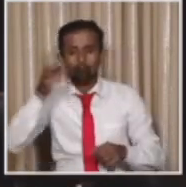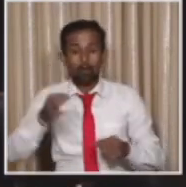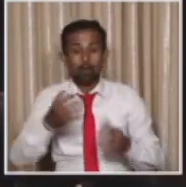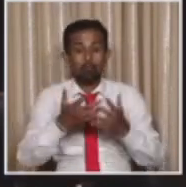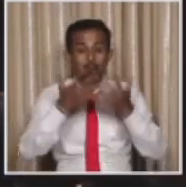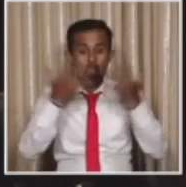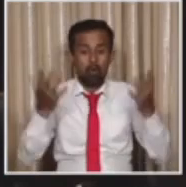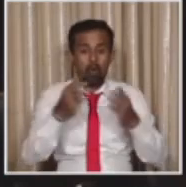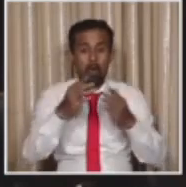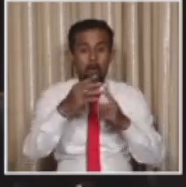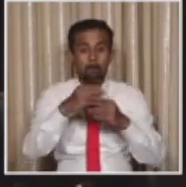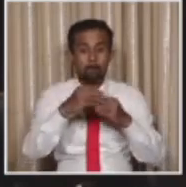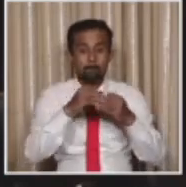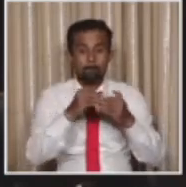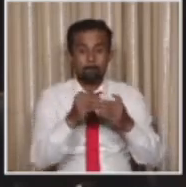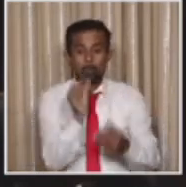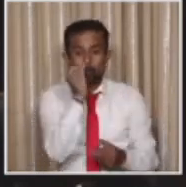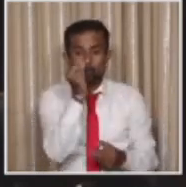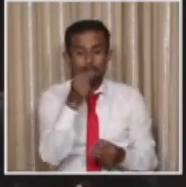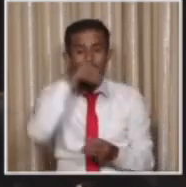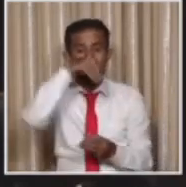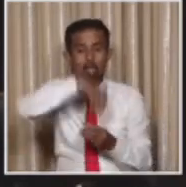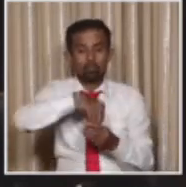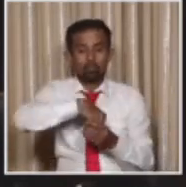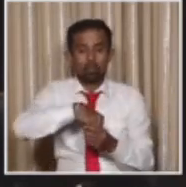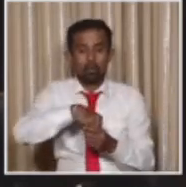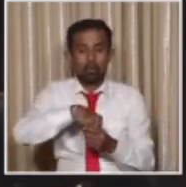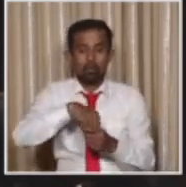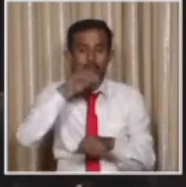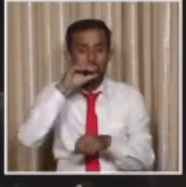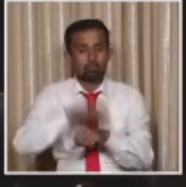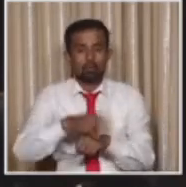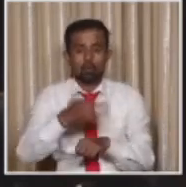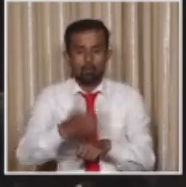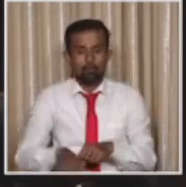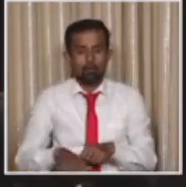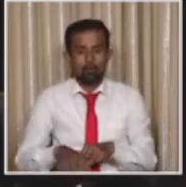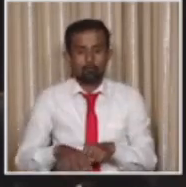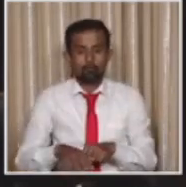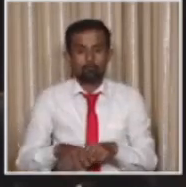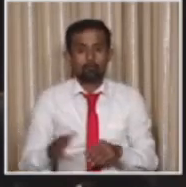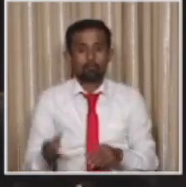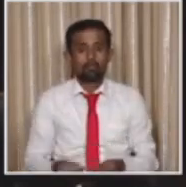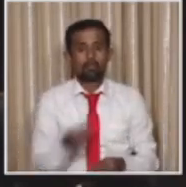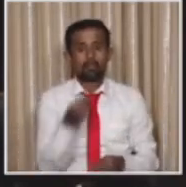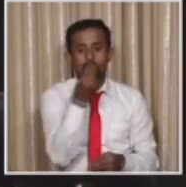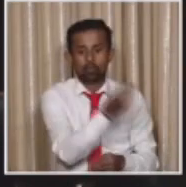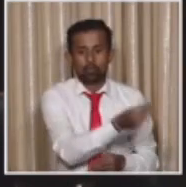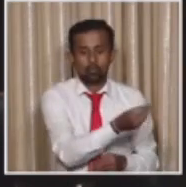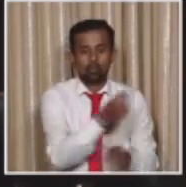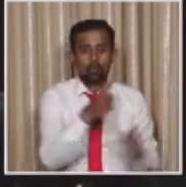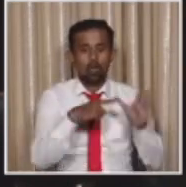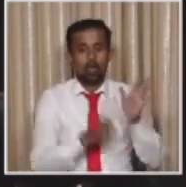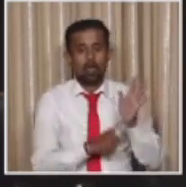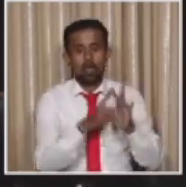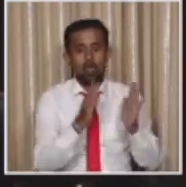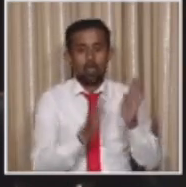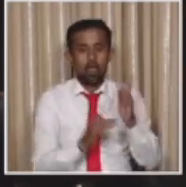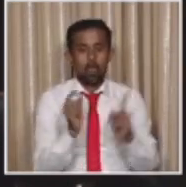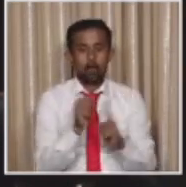වශයෙන් ප්ලාස්ටික් බුබුළු වල තියෙනවා කියලා ඒකේ තෝරගෙන තිබෙනවා. ඒක ඊට පස්සේ ගිහිල්ලා දුන්නා අලි සබ්‍රියමත්තුමාට